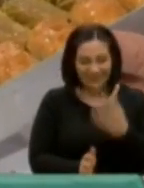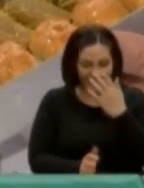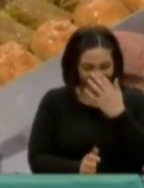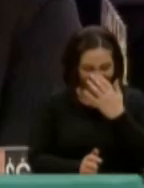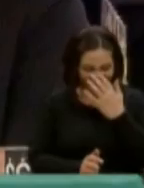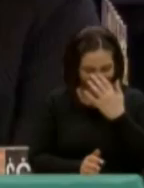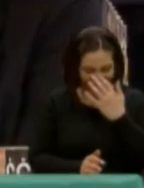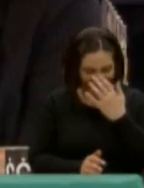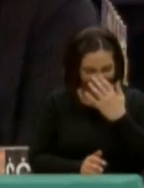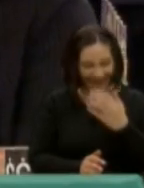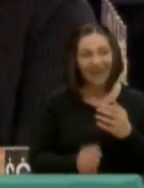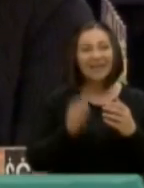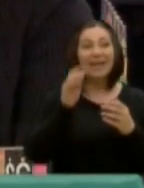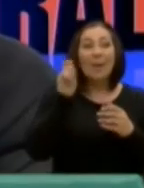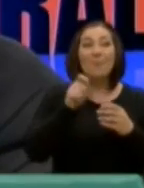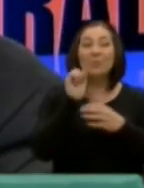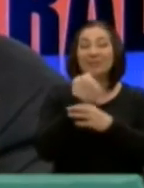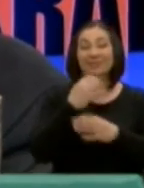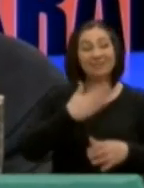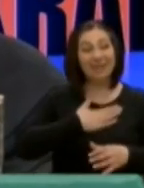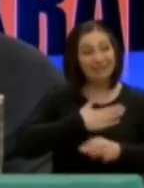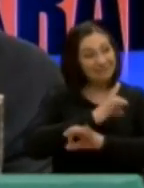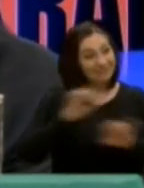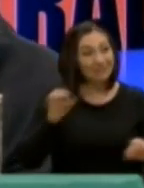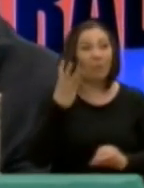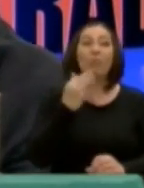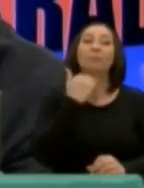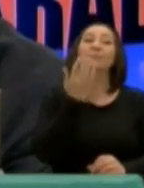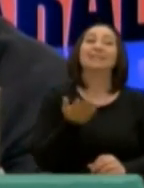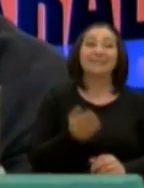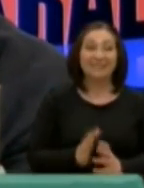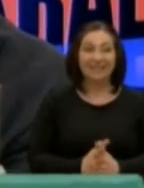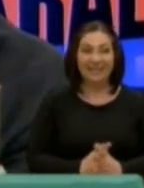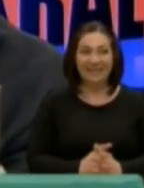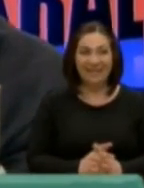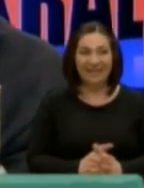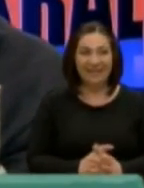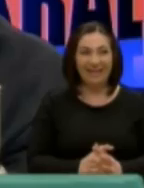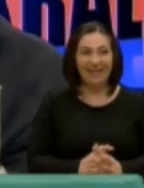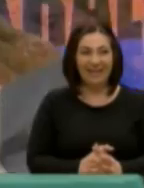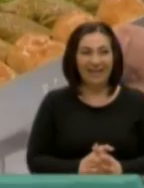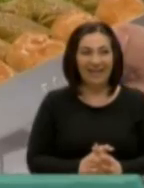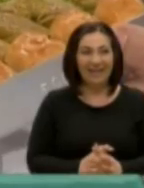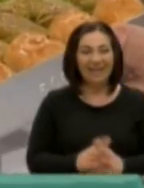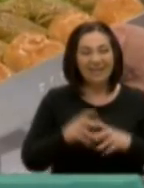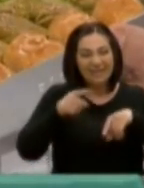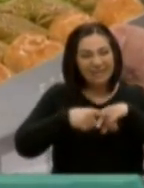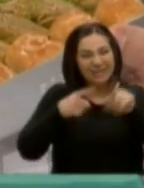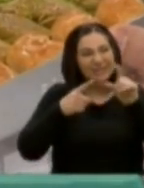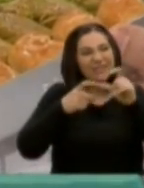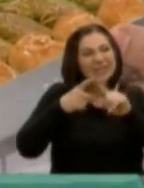Yapan ustaya saygısızlıklar. Bunu alıp bile atmak. Benim bütün meslektaşlarımca söylüyorum. Yani hış der